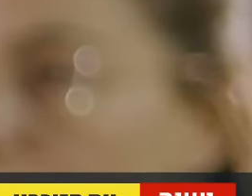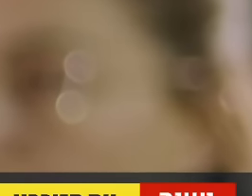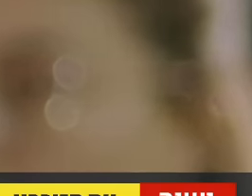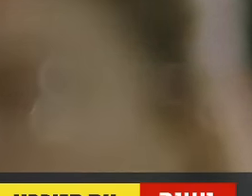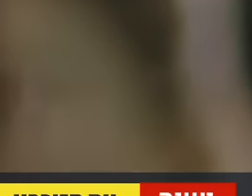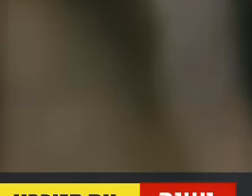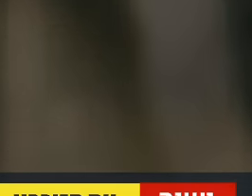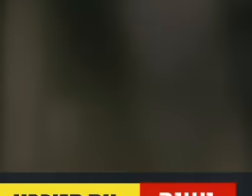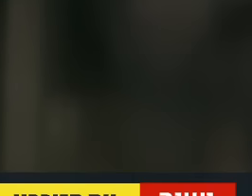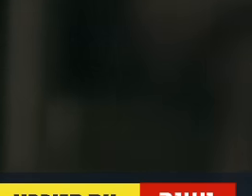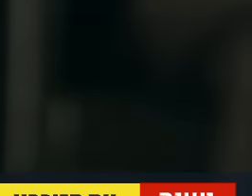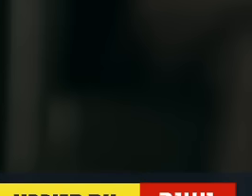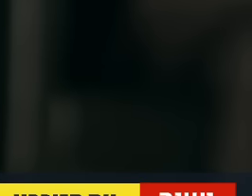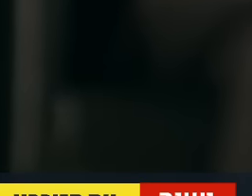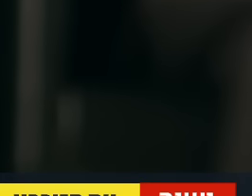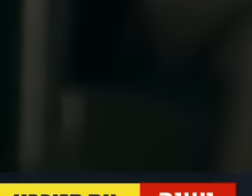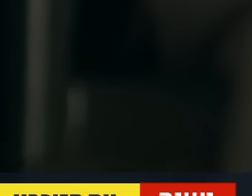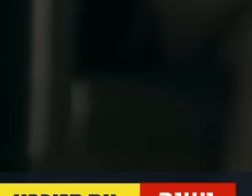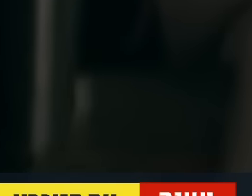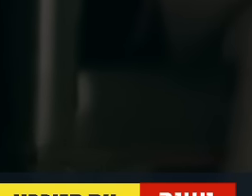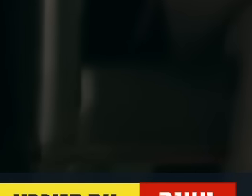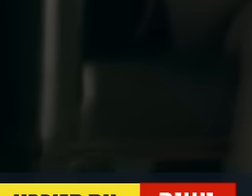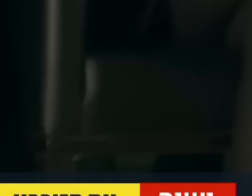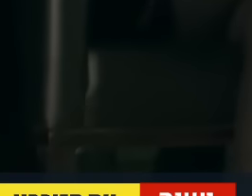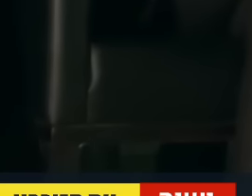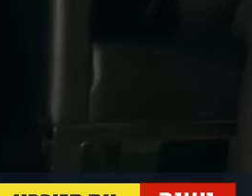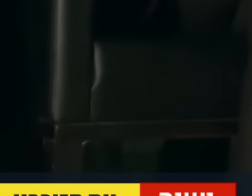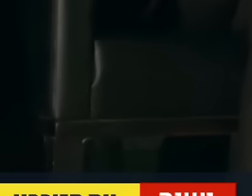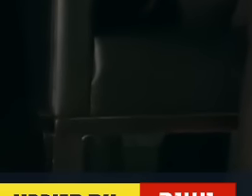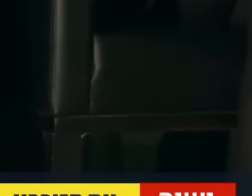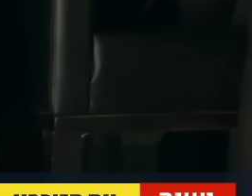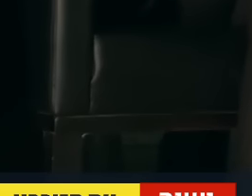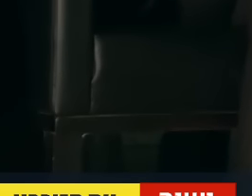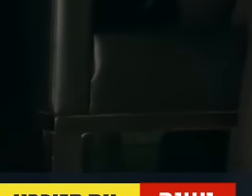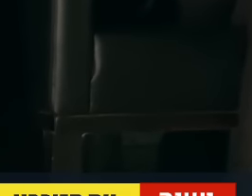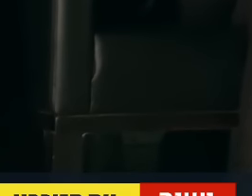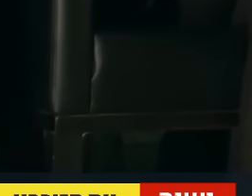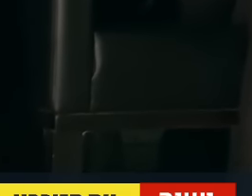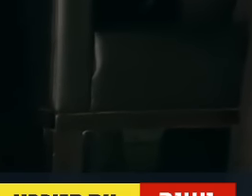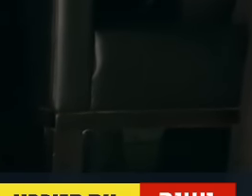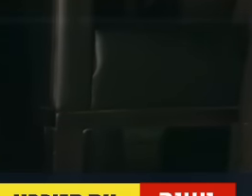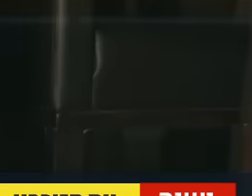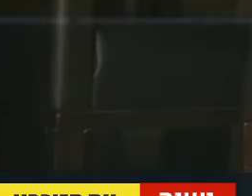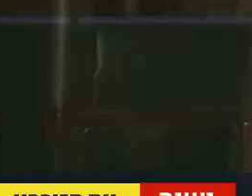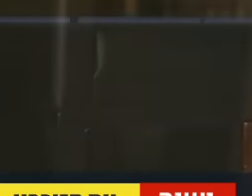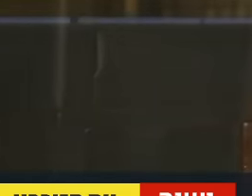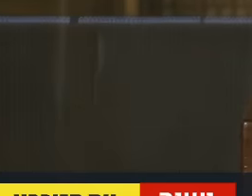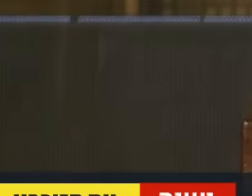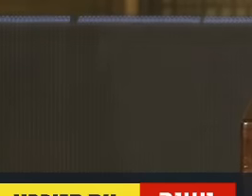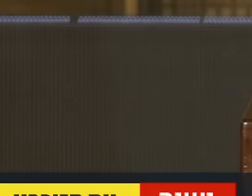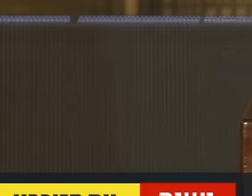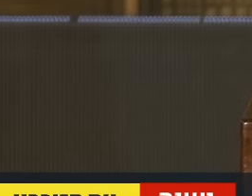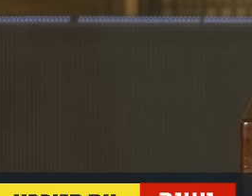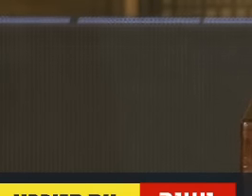האש הראשון עד הכדור האחרון. מאות רבות של אזרחים נפלו בשבעה באוקטובר